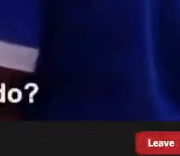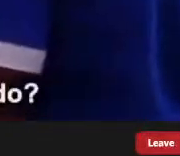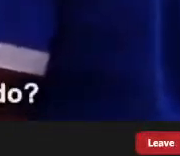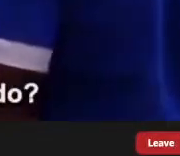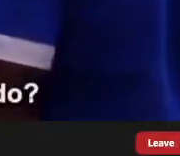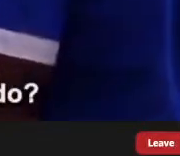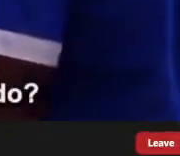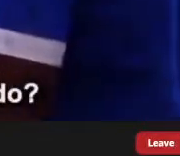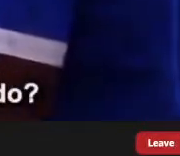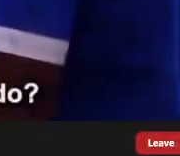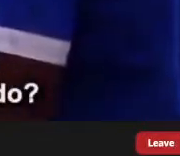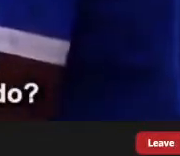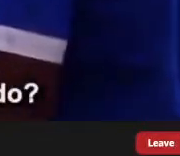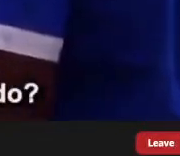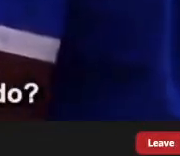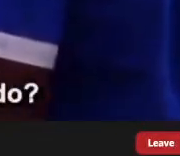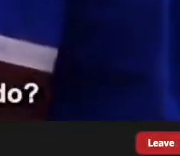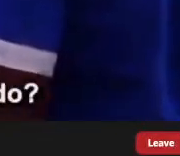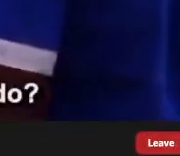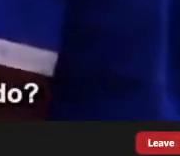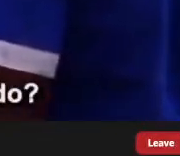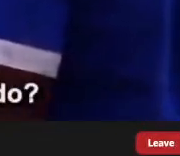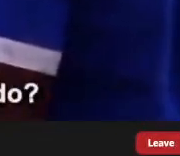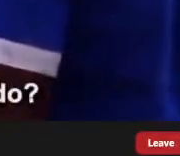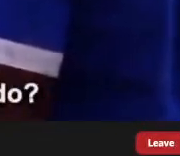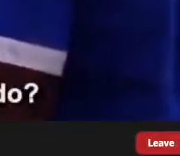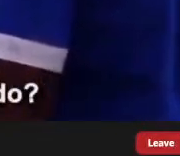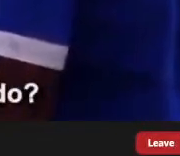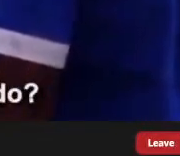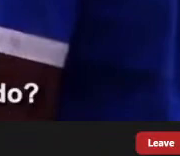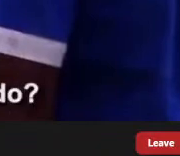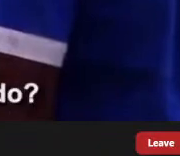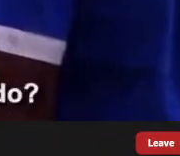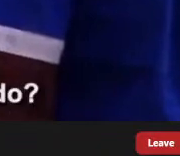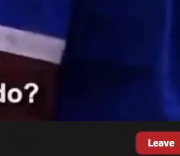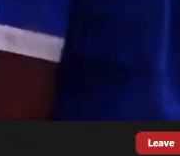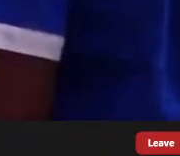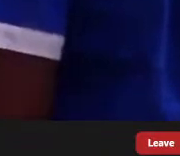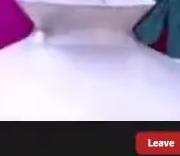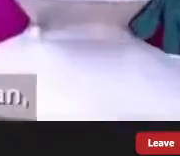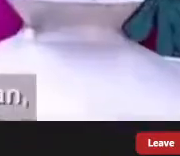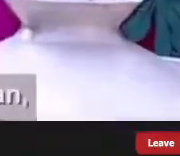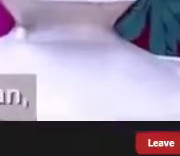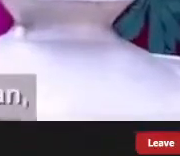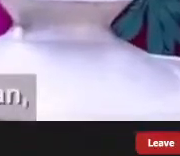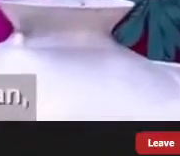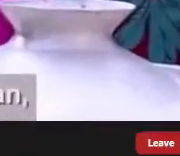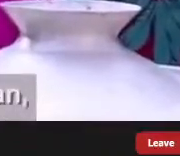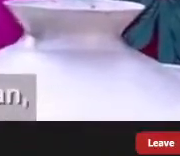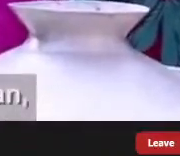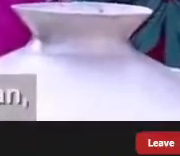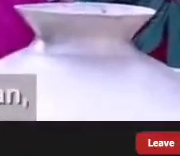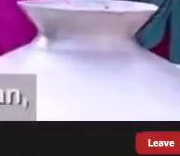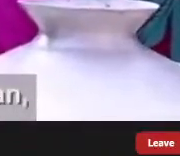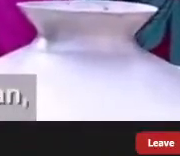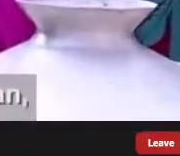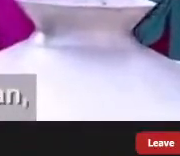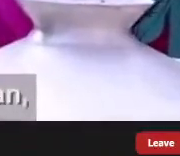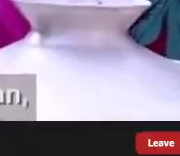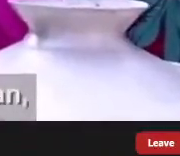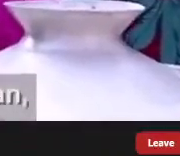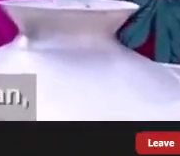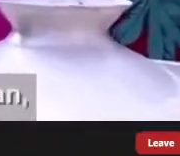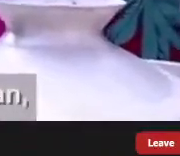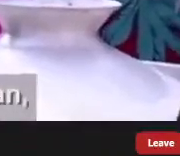আমরা শুনতেছি যে মাইকিনে বলতেছে যে পানি আসবে তাহলে এখন আমরা কি কি করব শুকনা খড়ি